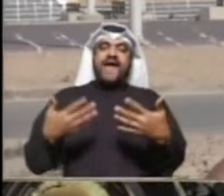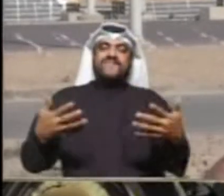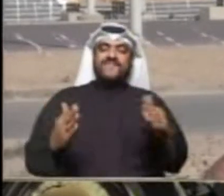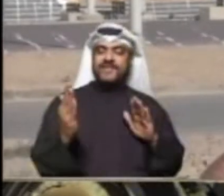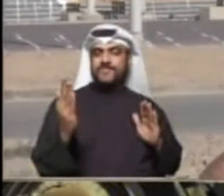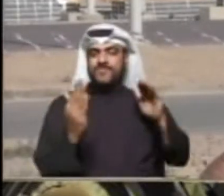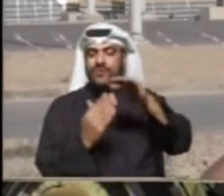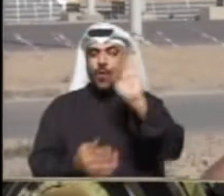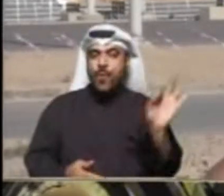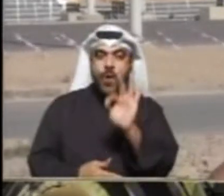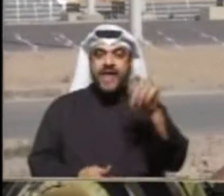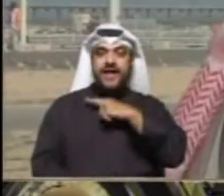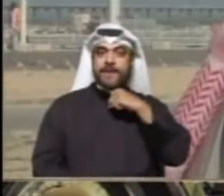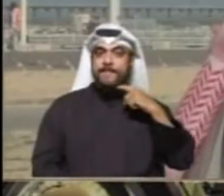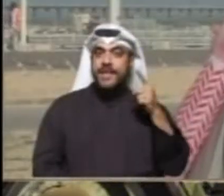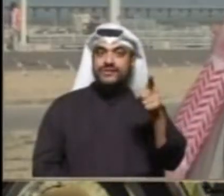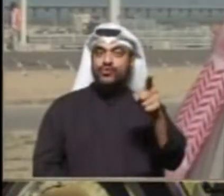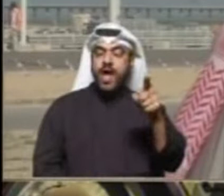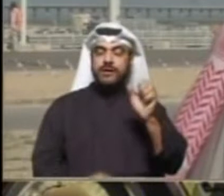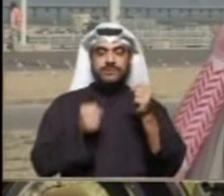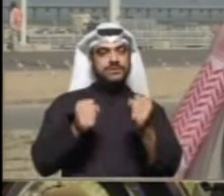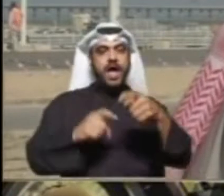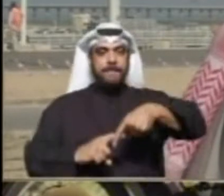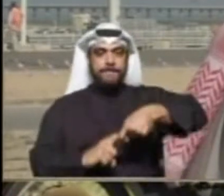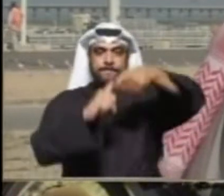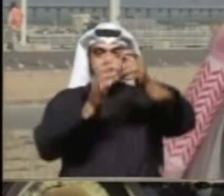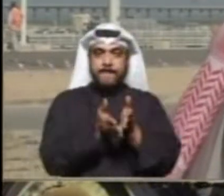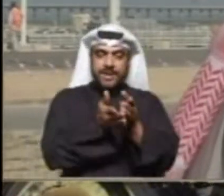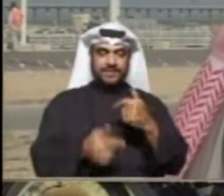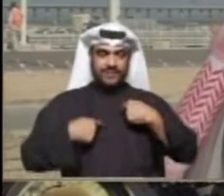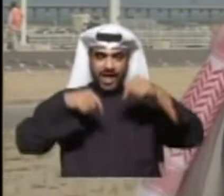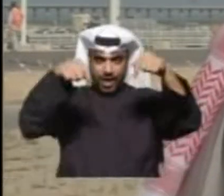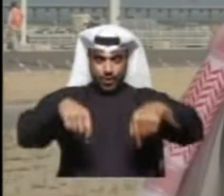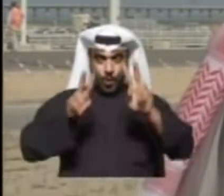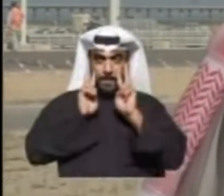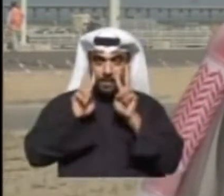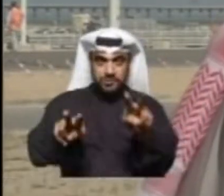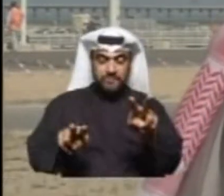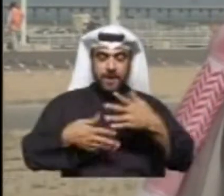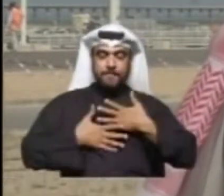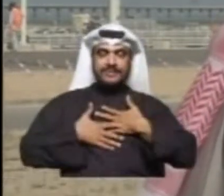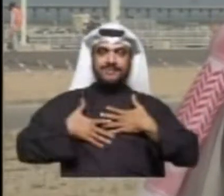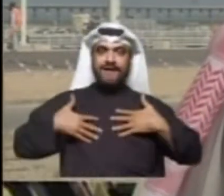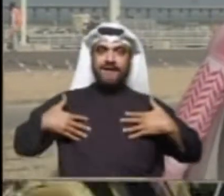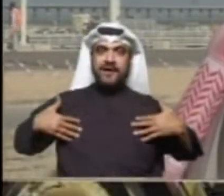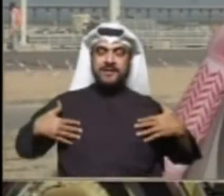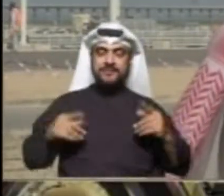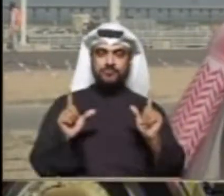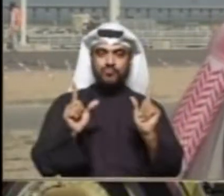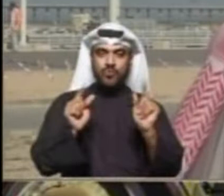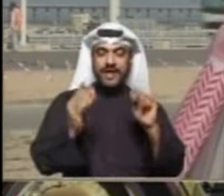عند منطقة ميناء شويخ. حقيقة ما لمسناه اليوم فعلا أمر مشرف، أن الجسر شبه